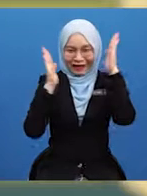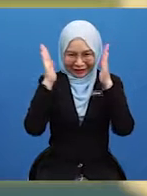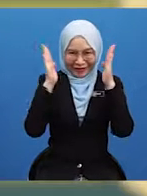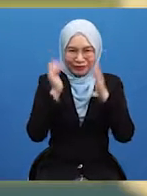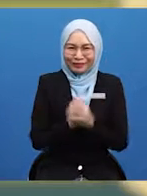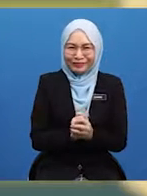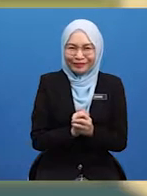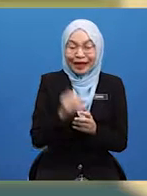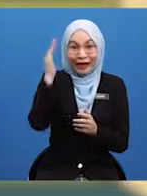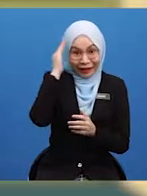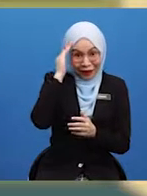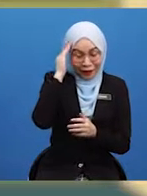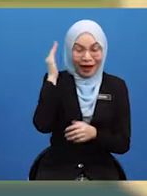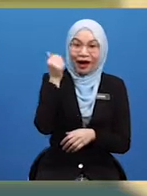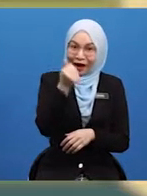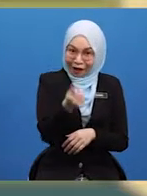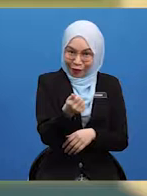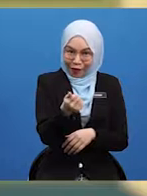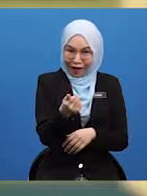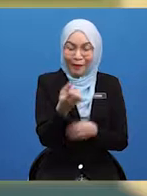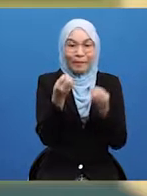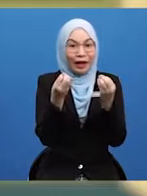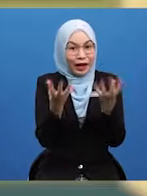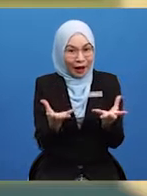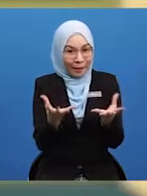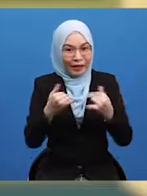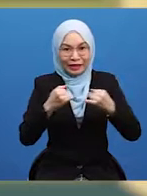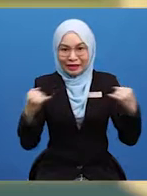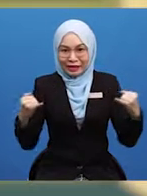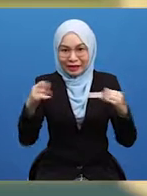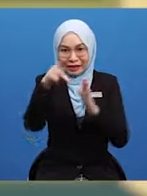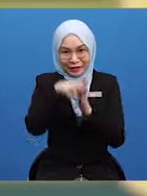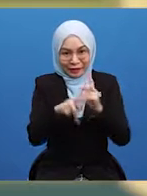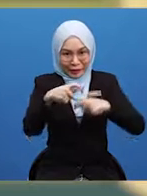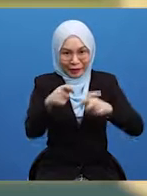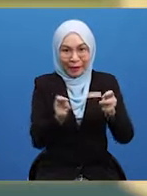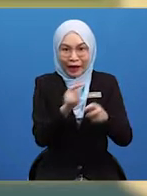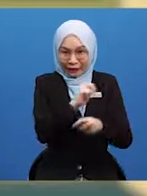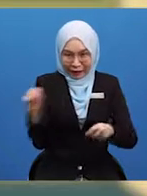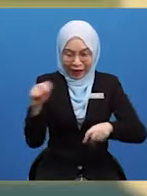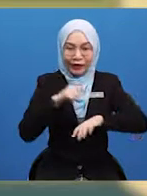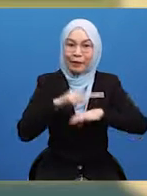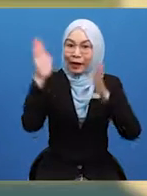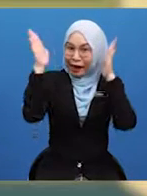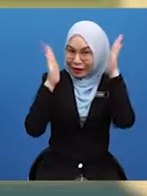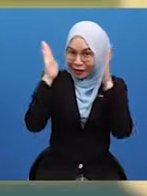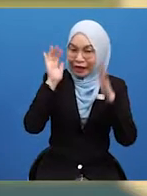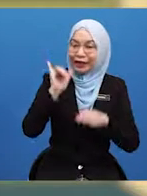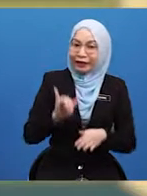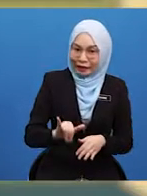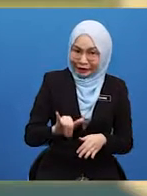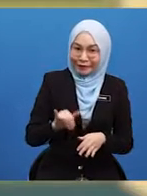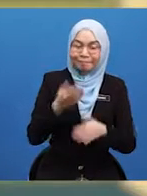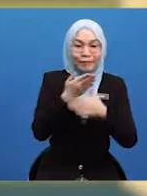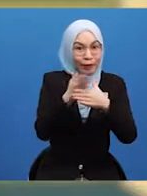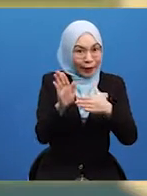Tahukah murid-murid berapa jenis pertempatan di Malaysia? Ya, pertempatan di Malaysia